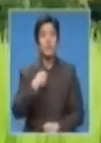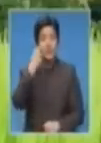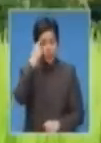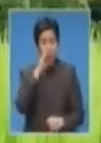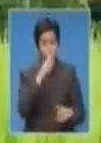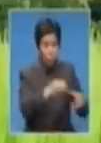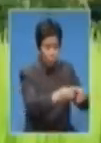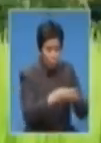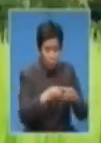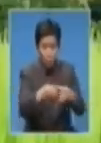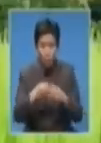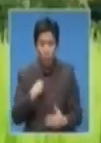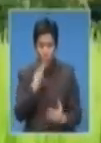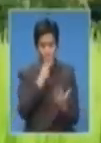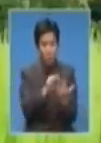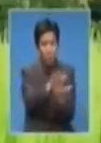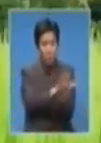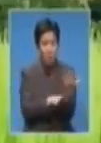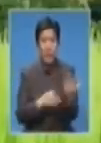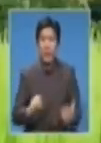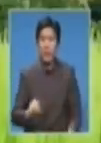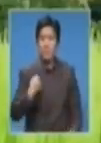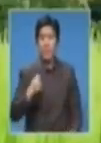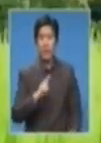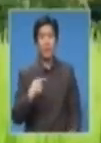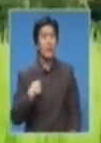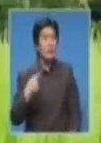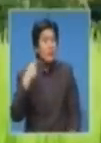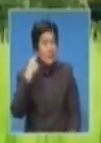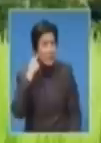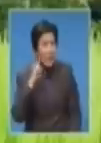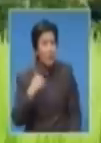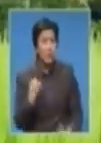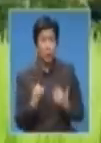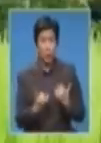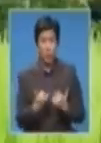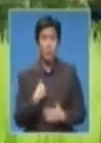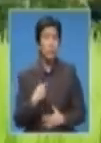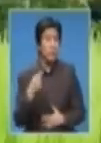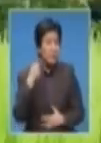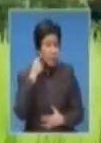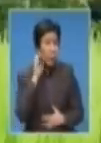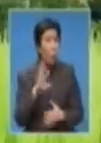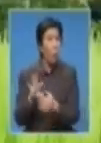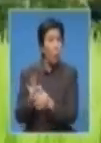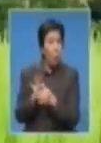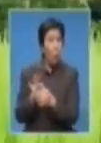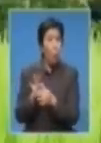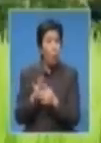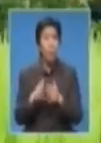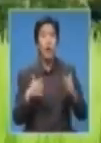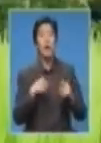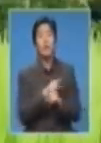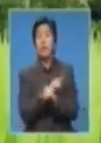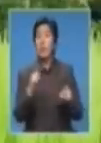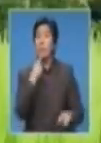ทั้งประเทศเนี่ยมันเข้มแข็งสักแค่ไหนวันนี้ก็ผมได้ยินแต่ข้ออะไรข้อความห่วงใยอะไรต่างๆแต่ท่านก็ต้องพูด